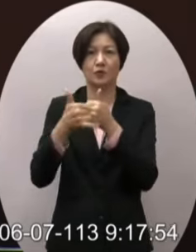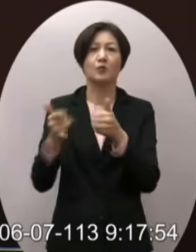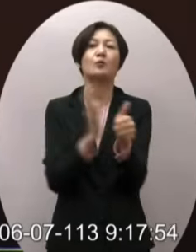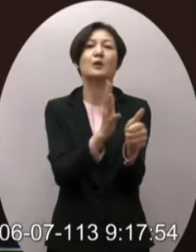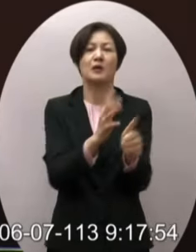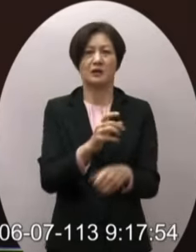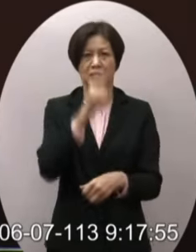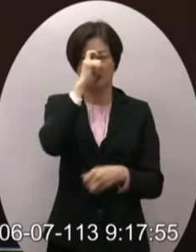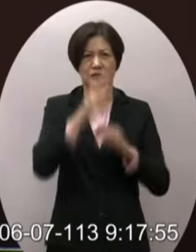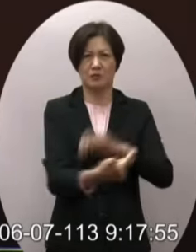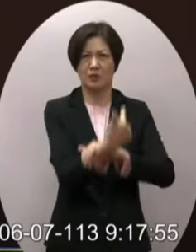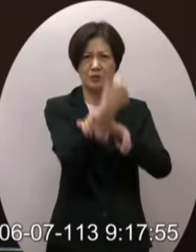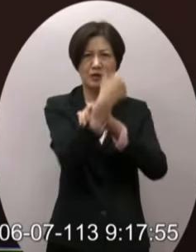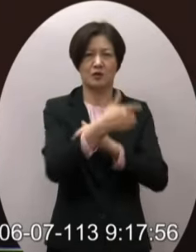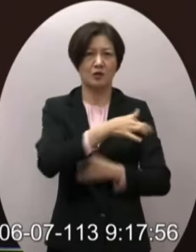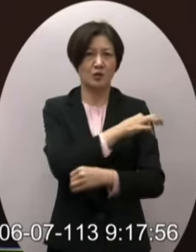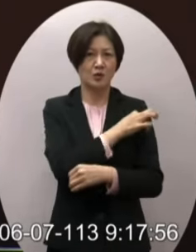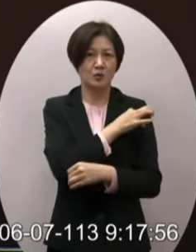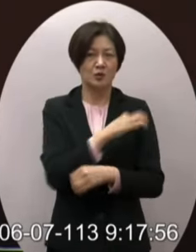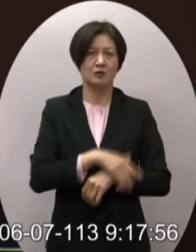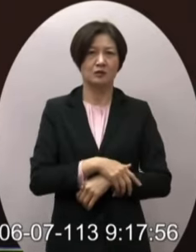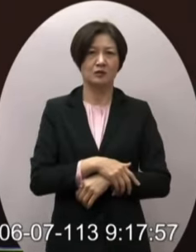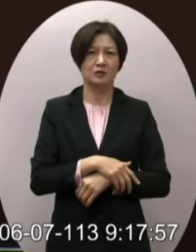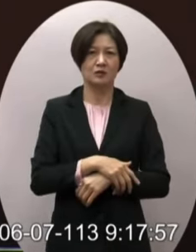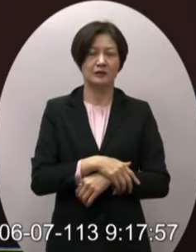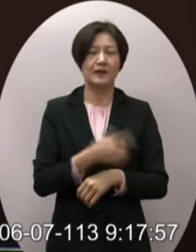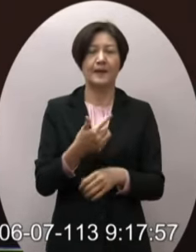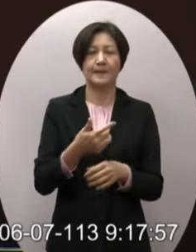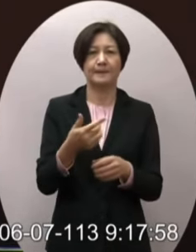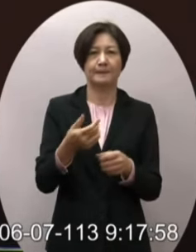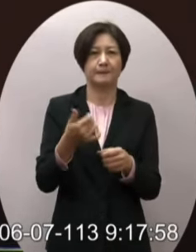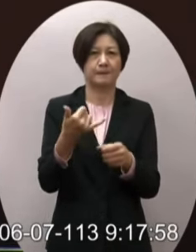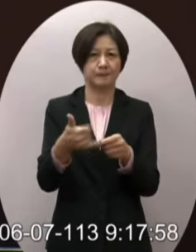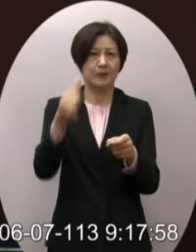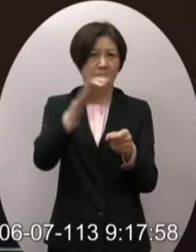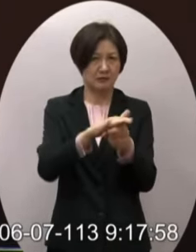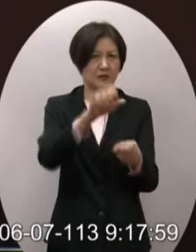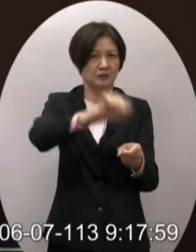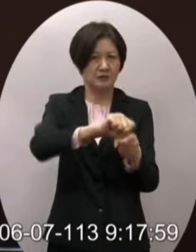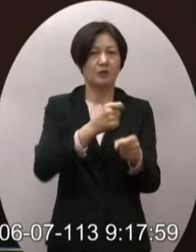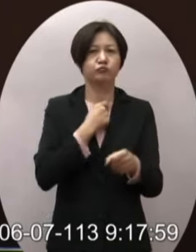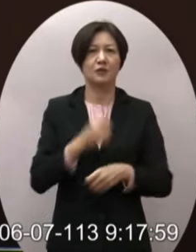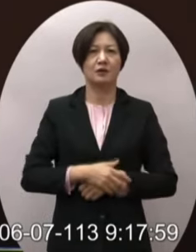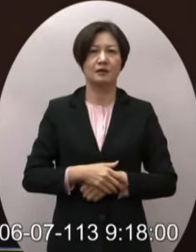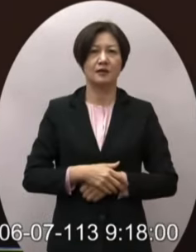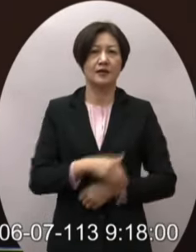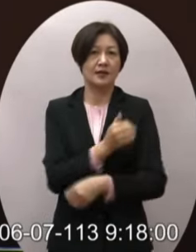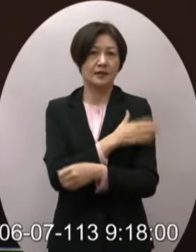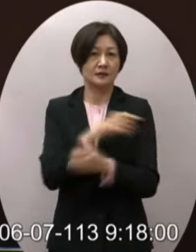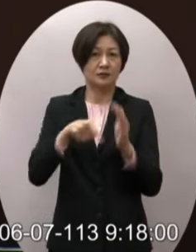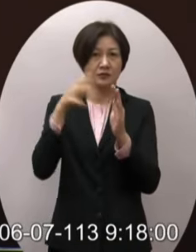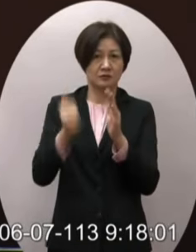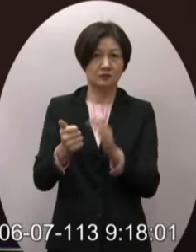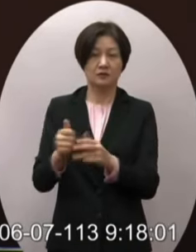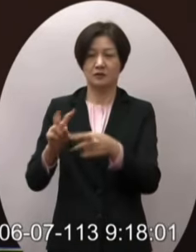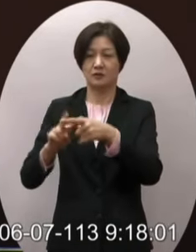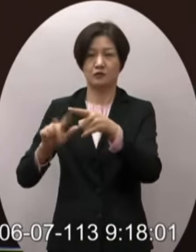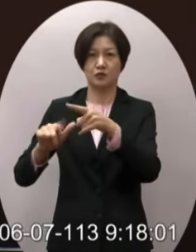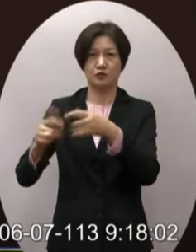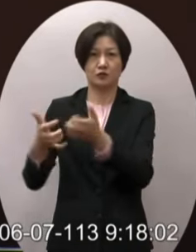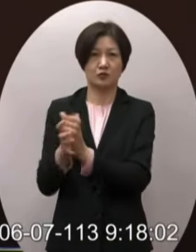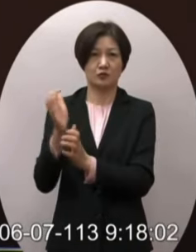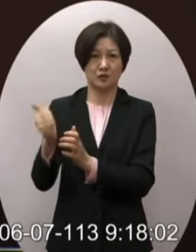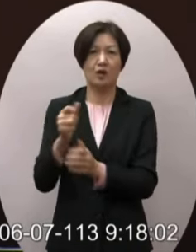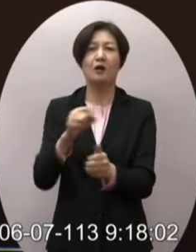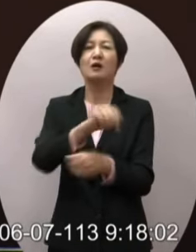速研拟护理白班的繁重津贴，陈建仁院长与薛部长口口声声的说好，结